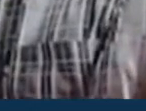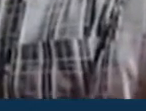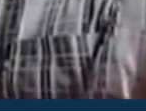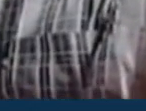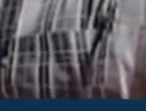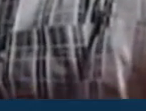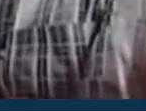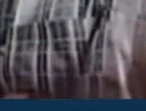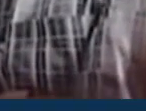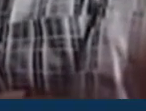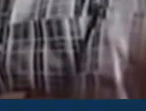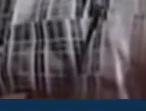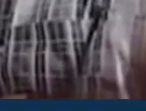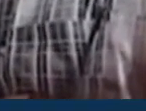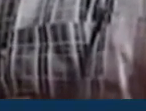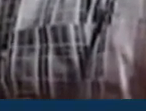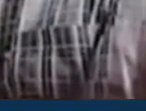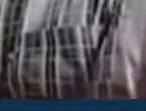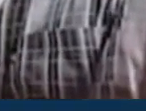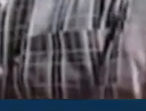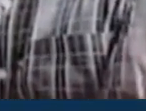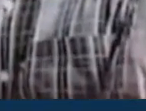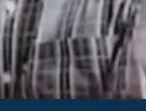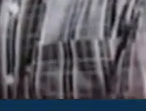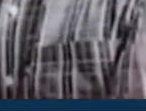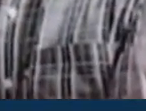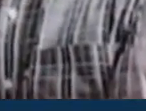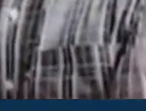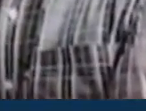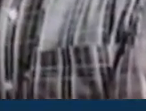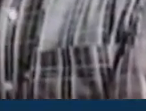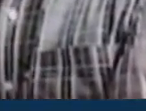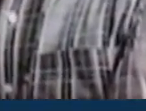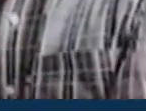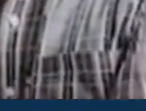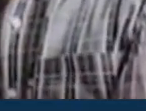140,000 บาทหรือทั้งจำทั้งปรับนพศรแก้วคำรายงาน